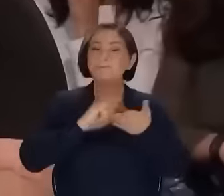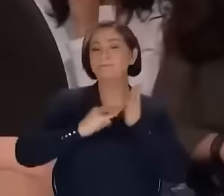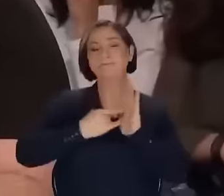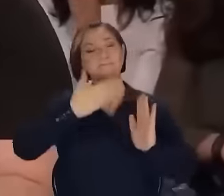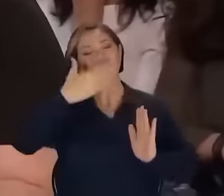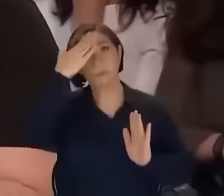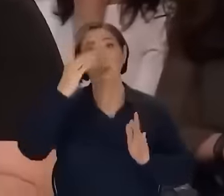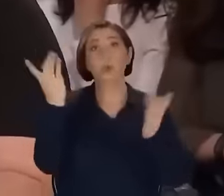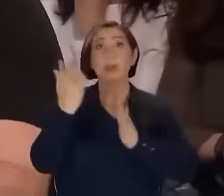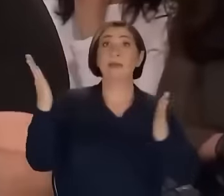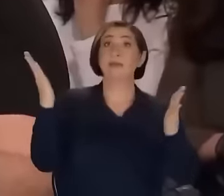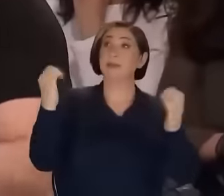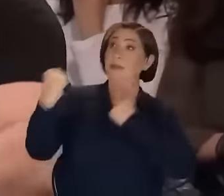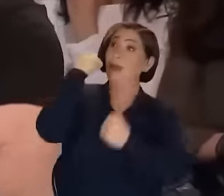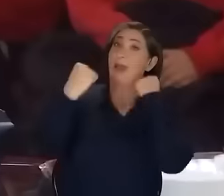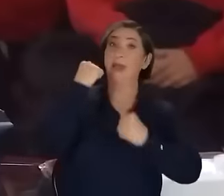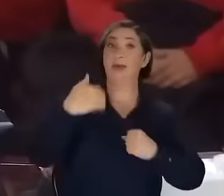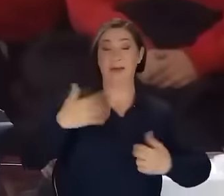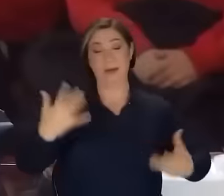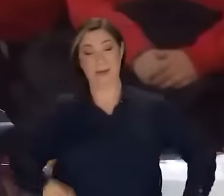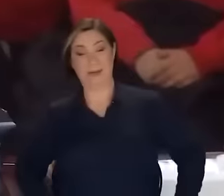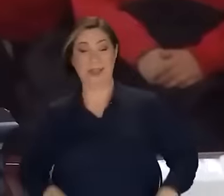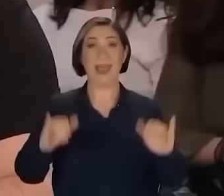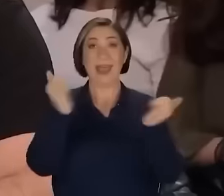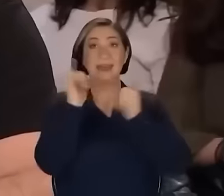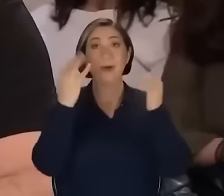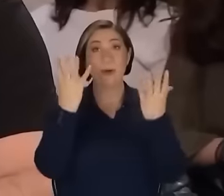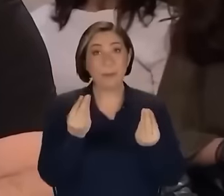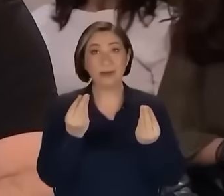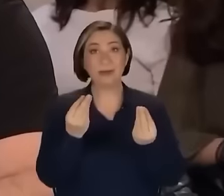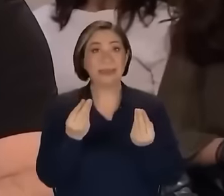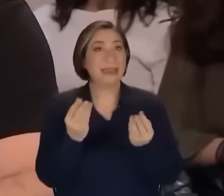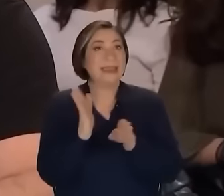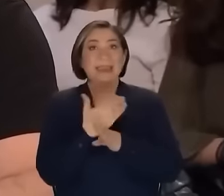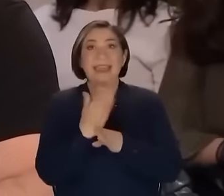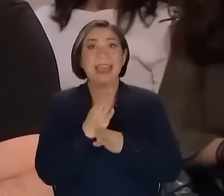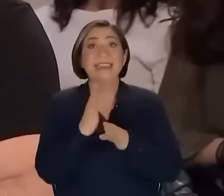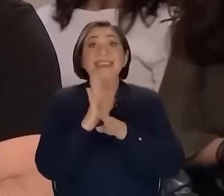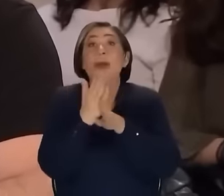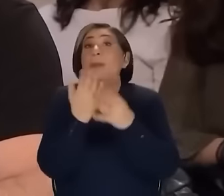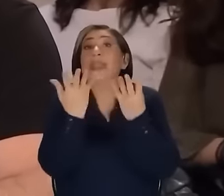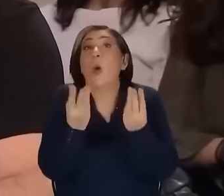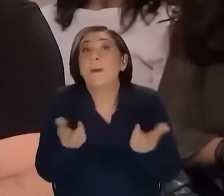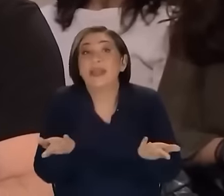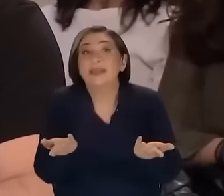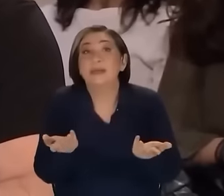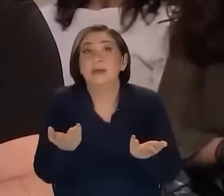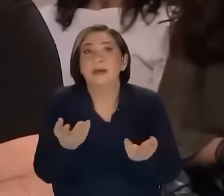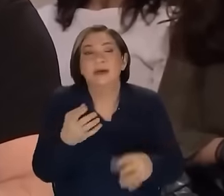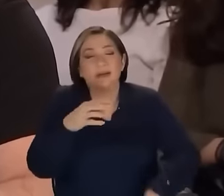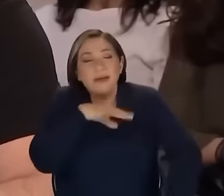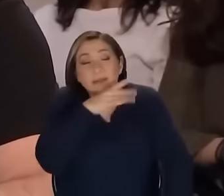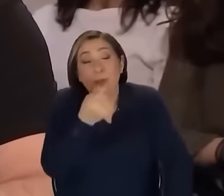Bu kadar dayak yenip de hala neşeli olmak. Yani niye sebebi ne ola ki? Yani